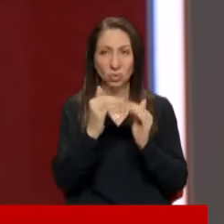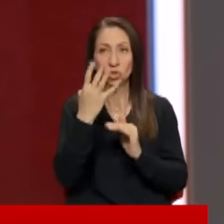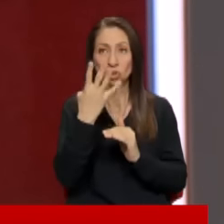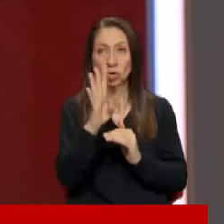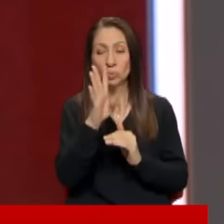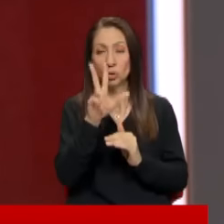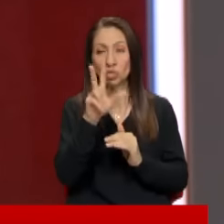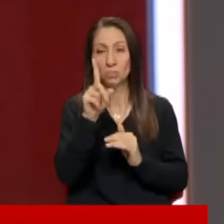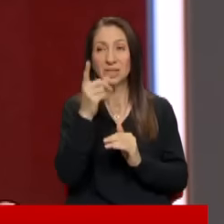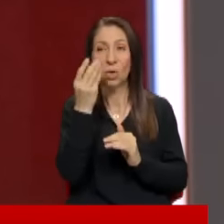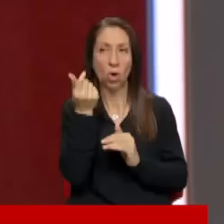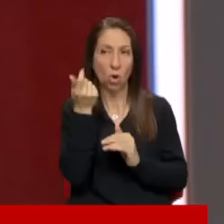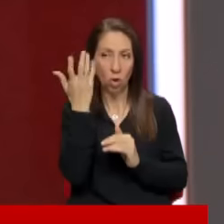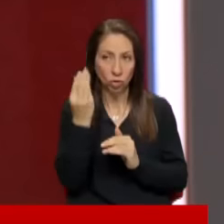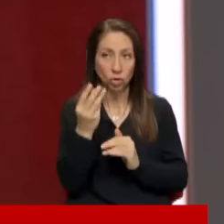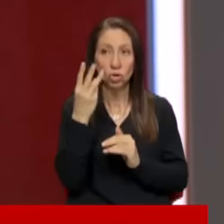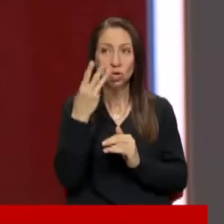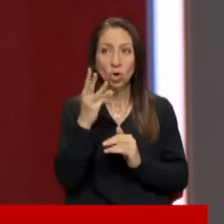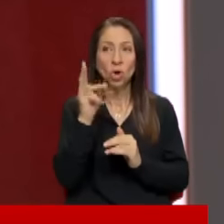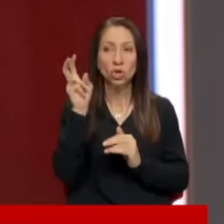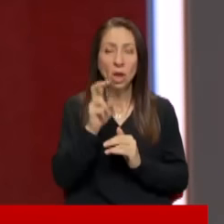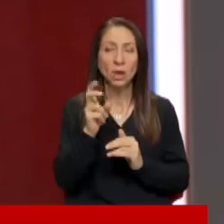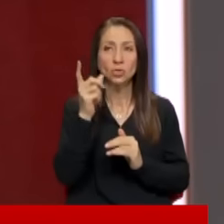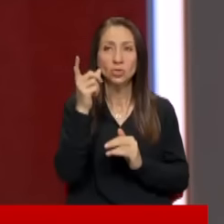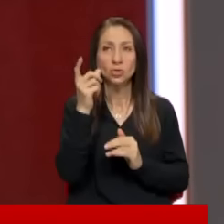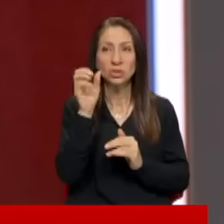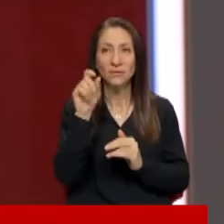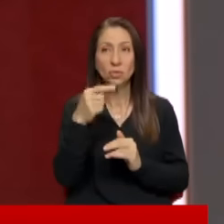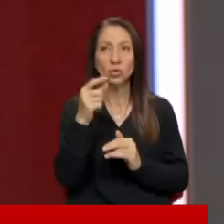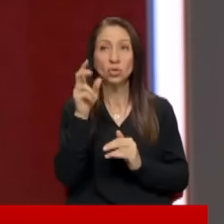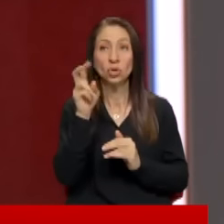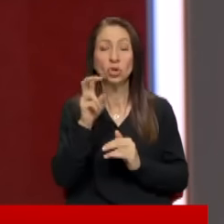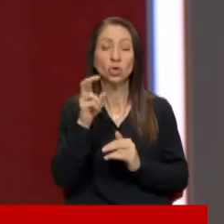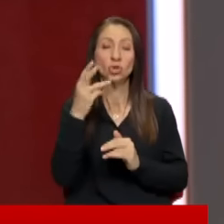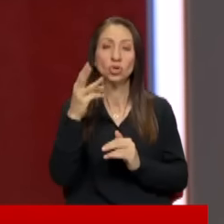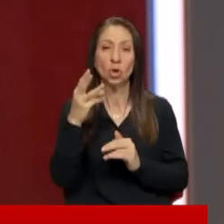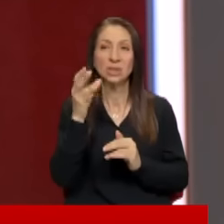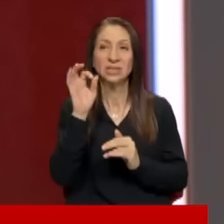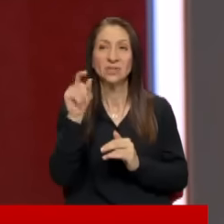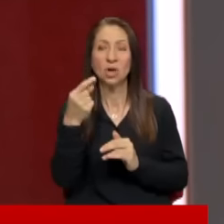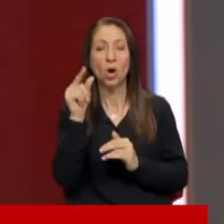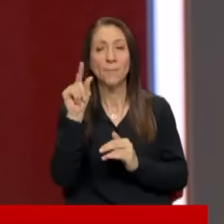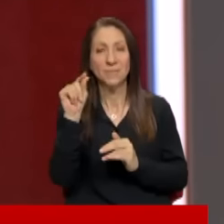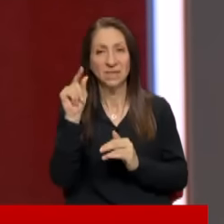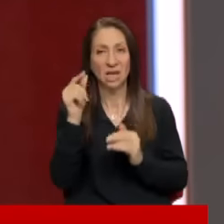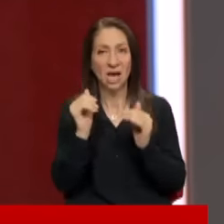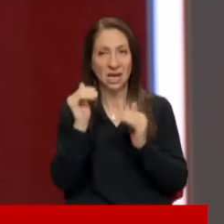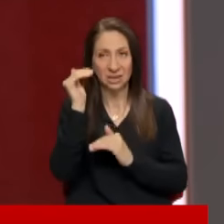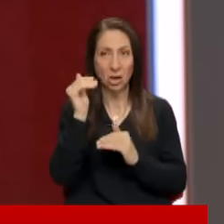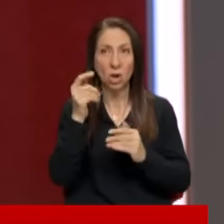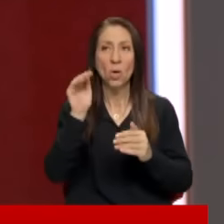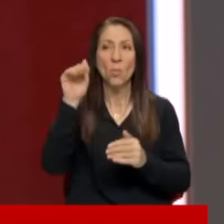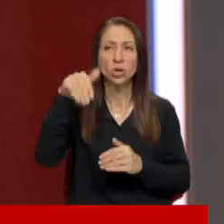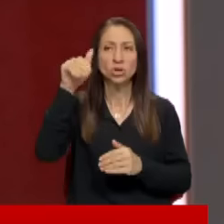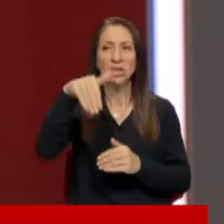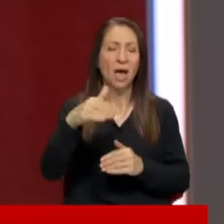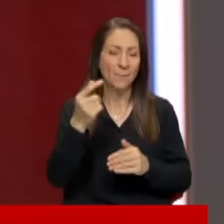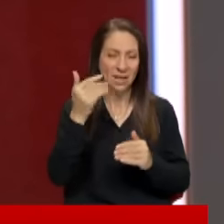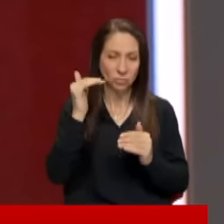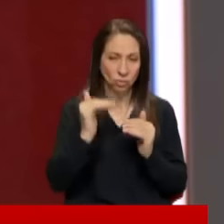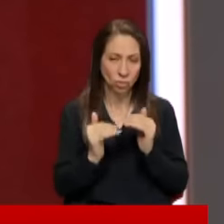4031 lira oldu. Döviz kurları da yaklaşık %0,19 dolar kuru. Euro kuru da 0,11 arttı. Borsada biraz düşüş vardı